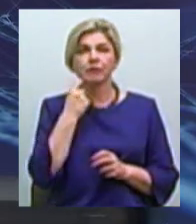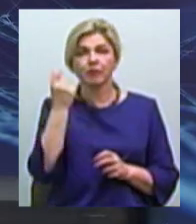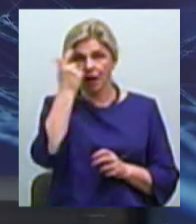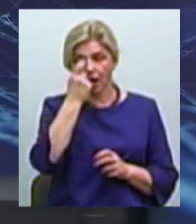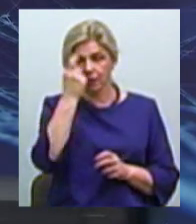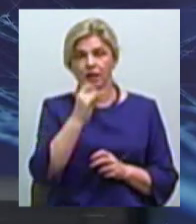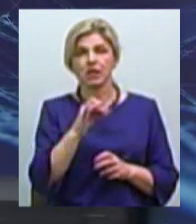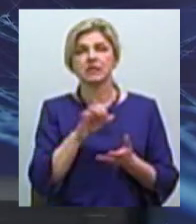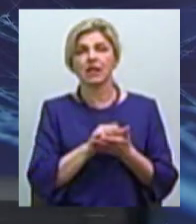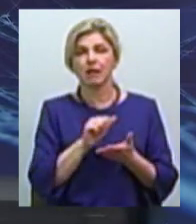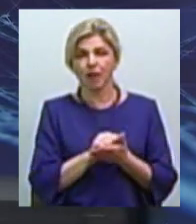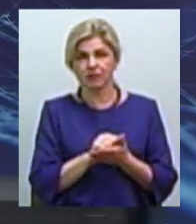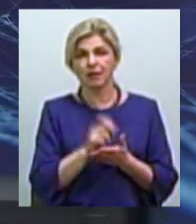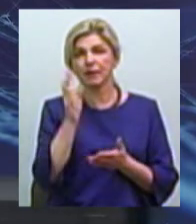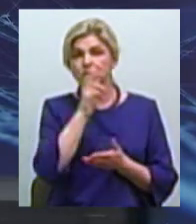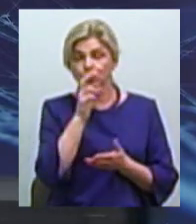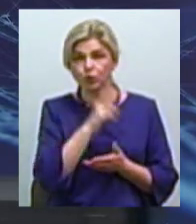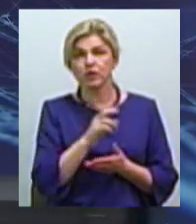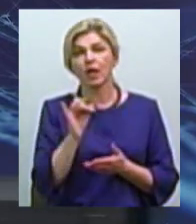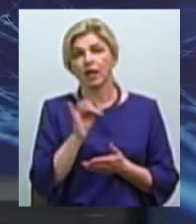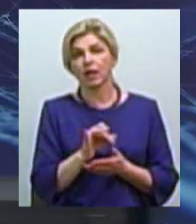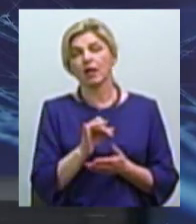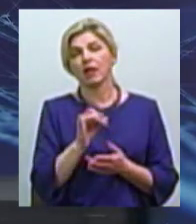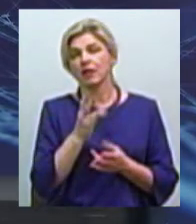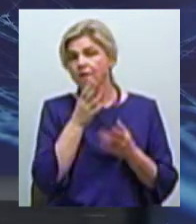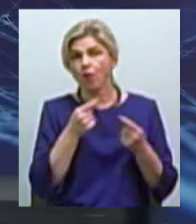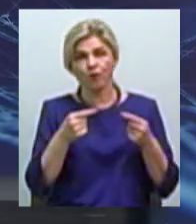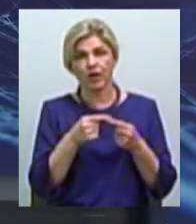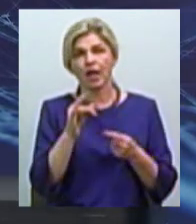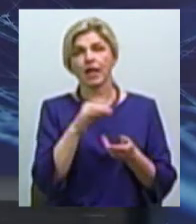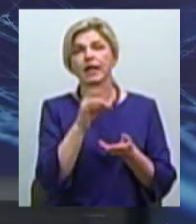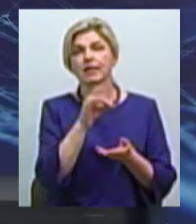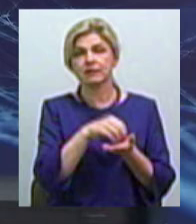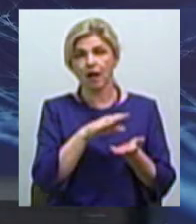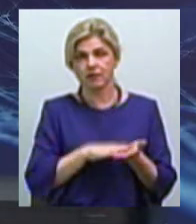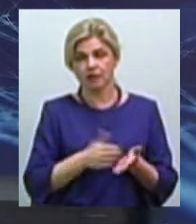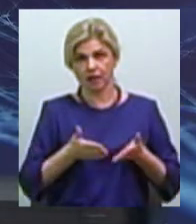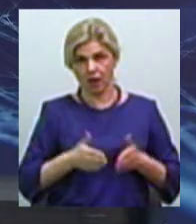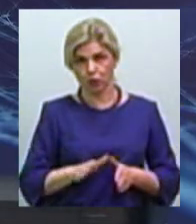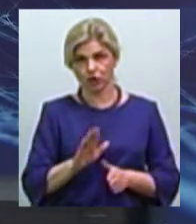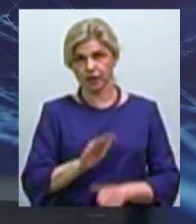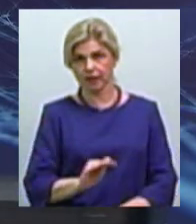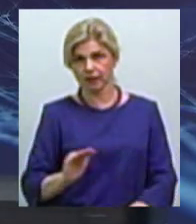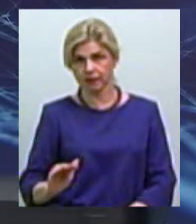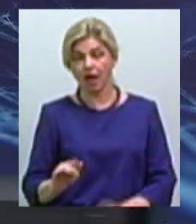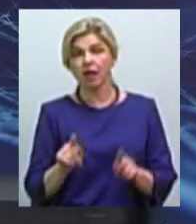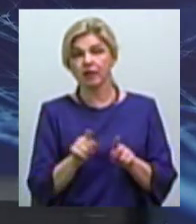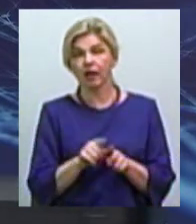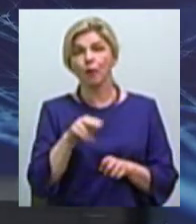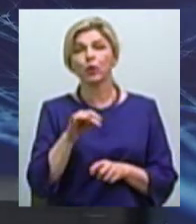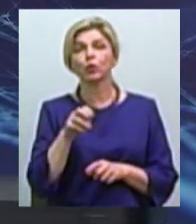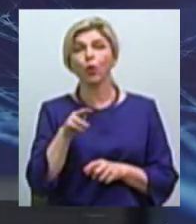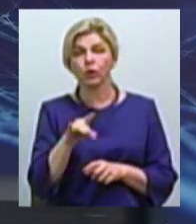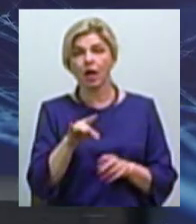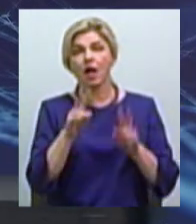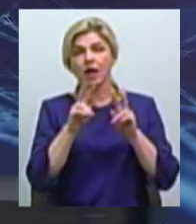проституцією, порушення тиші в громадських містах, несвоєчасна реєстрація народження дитини. Ось такі протоколи розглядаються за такими статтями